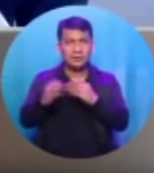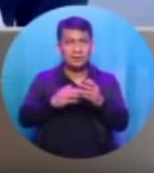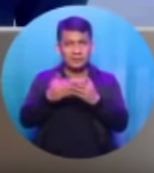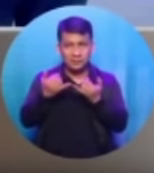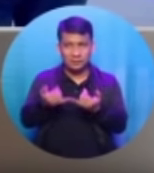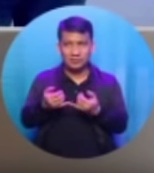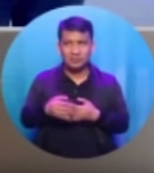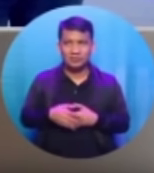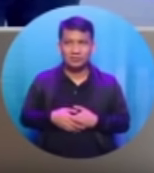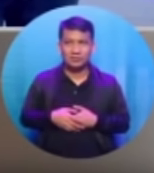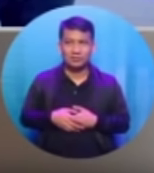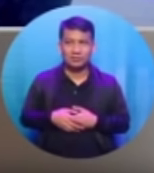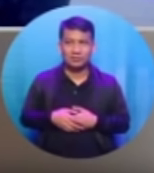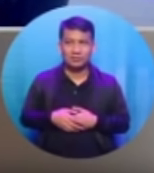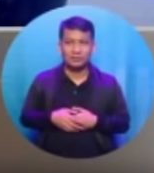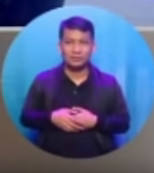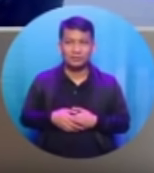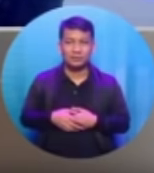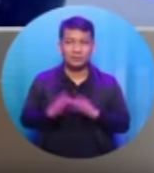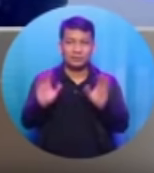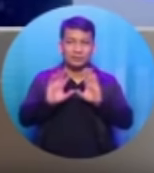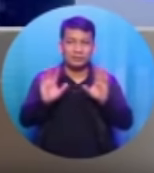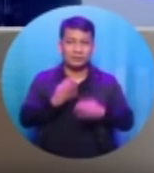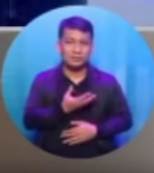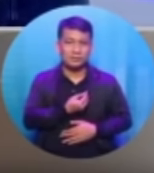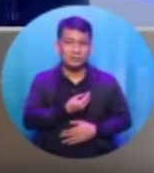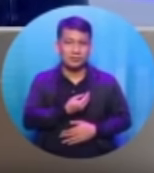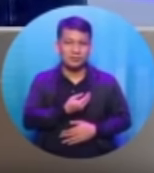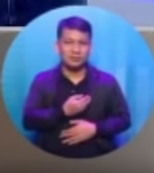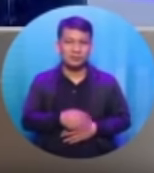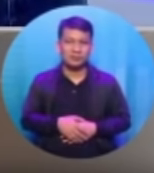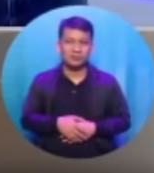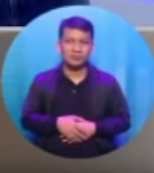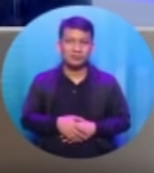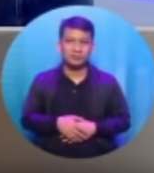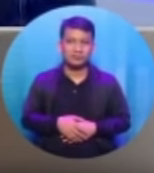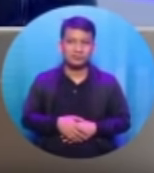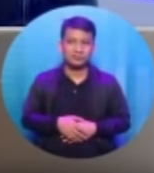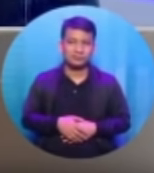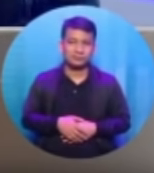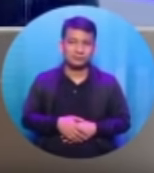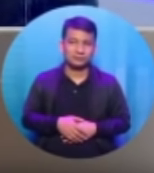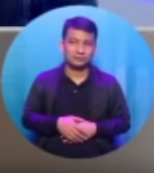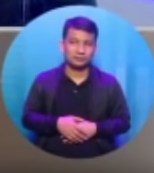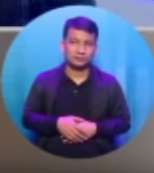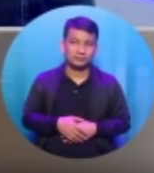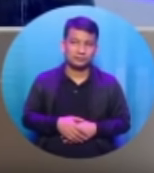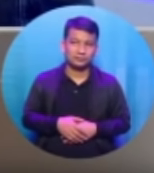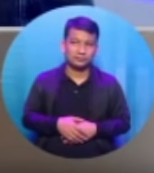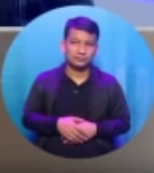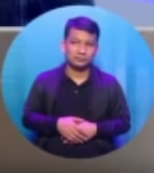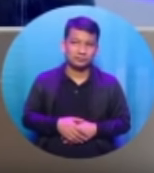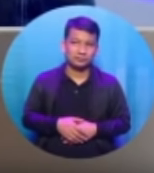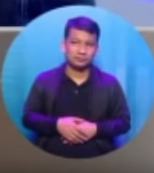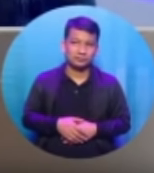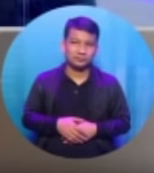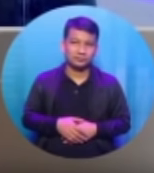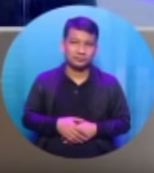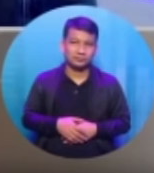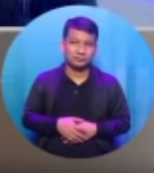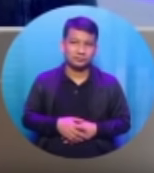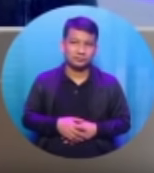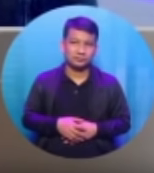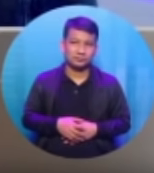mismo. Okay? Oh. Kaya huwag ko kayo matakot, sir. Okay? Tapos po, sir, sabi na marami na